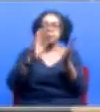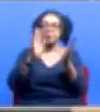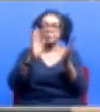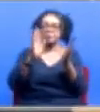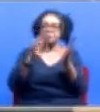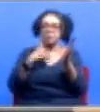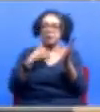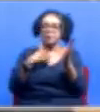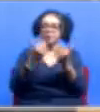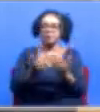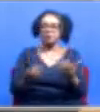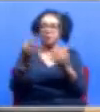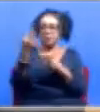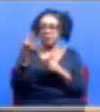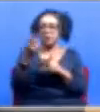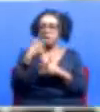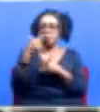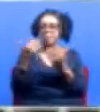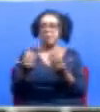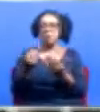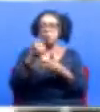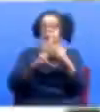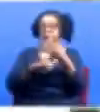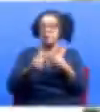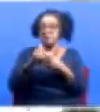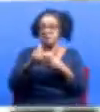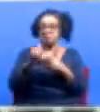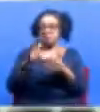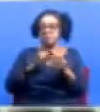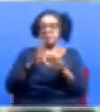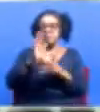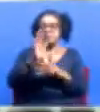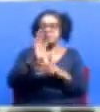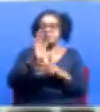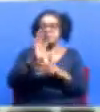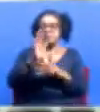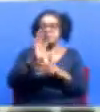Marehemu ameacha watoto watatu ambao sasa wako chini ya uangalizi wa nyanya yao. Rose Wangoi, NTV.